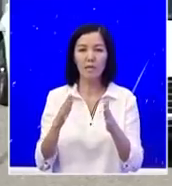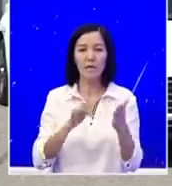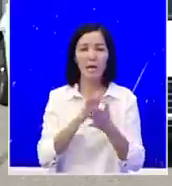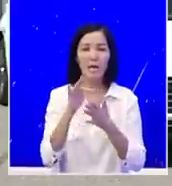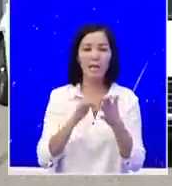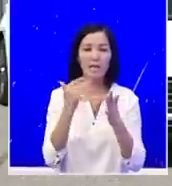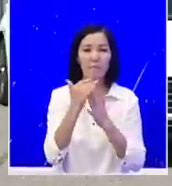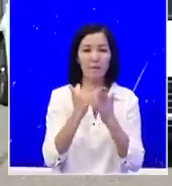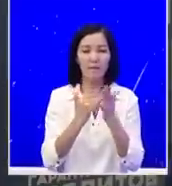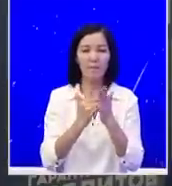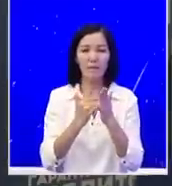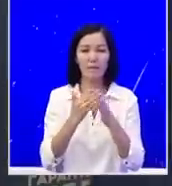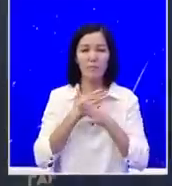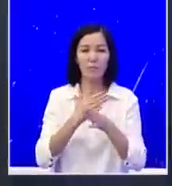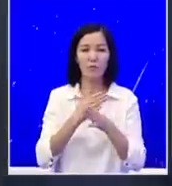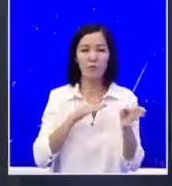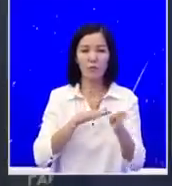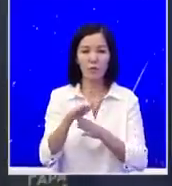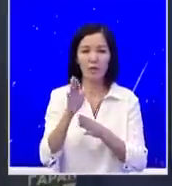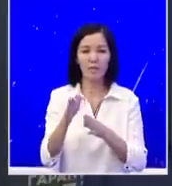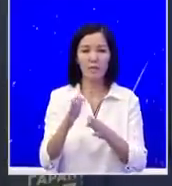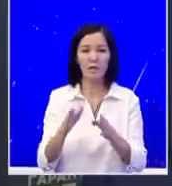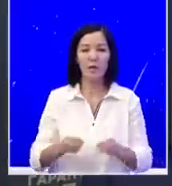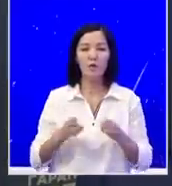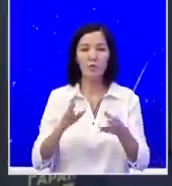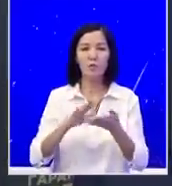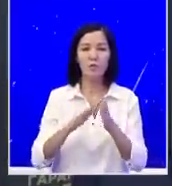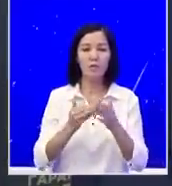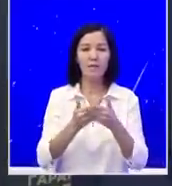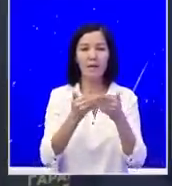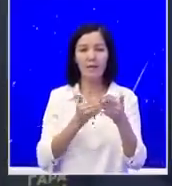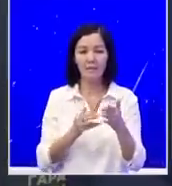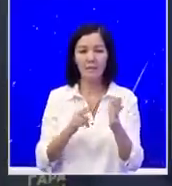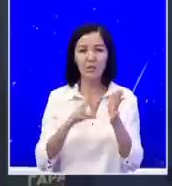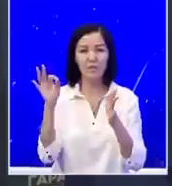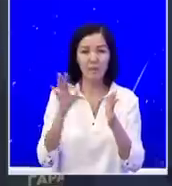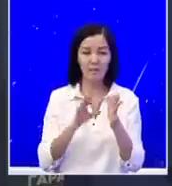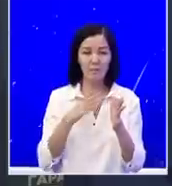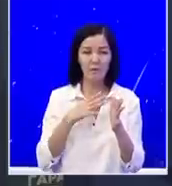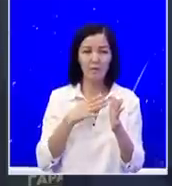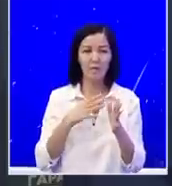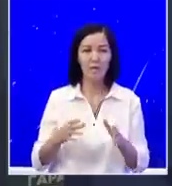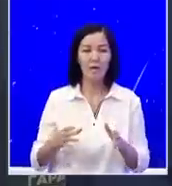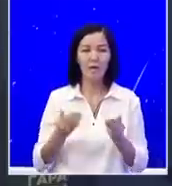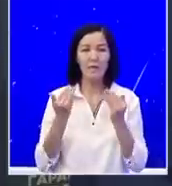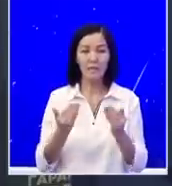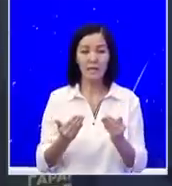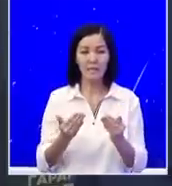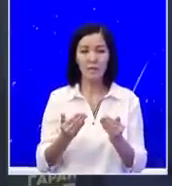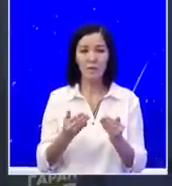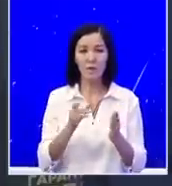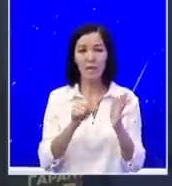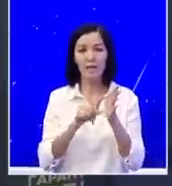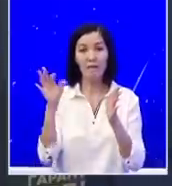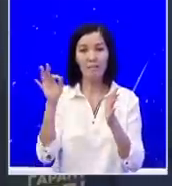бағдарламасы бойынша жүзеге асырады. Төтенше жағдайға дейін 7% құраған пайыздық мөлшеріміз, төтенше жағдай кезінде